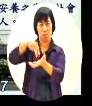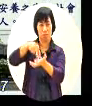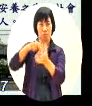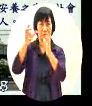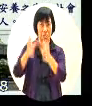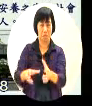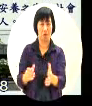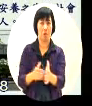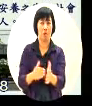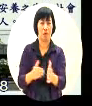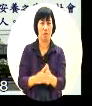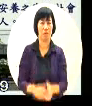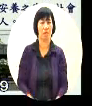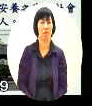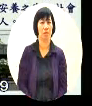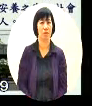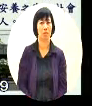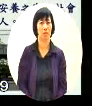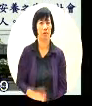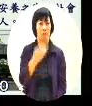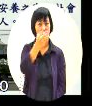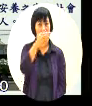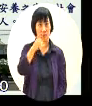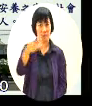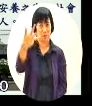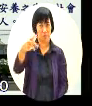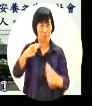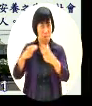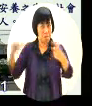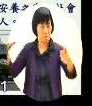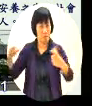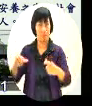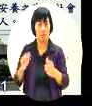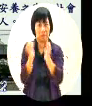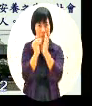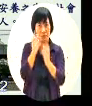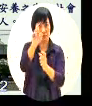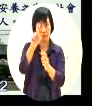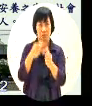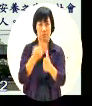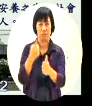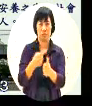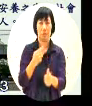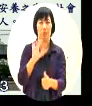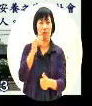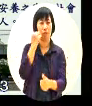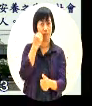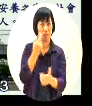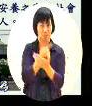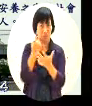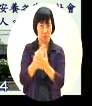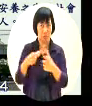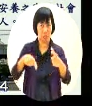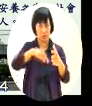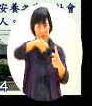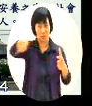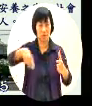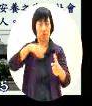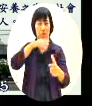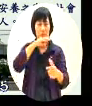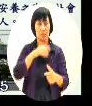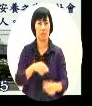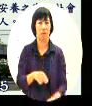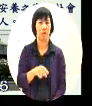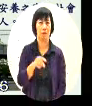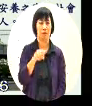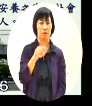有咧9.8公顷，即个啊十家，所以吼、哦，目前伊的建筑面积卡是一